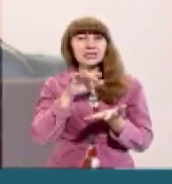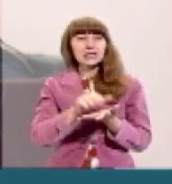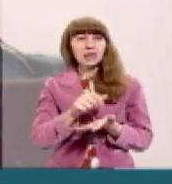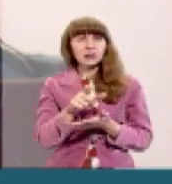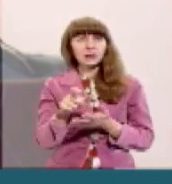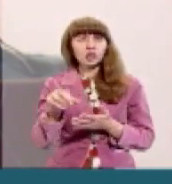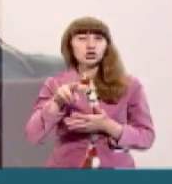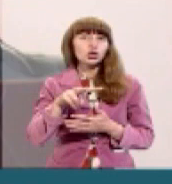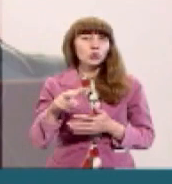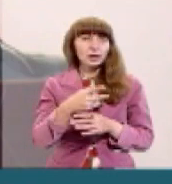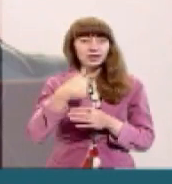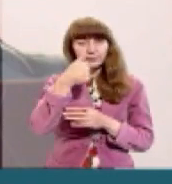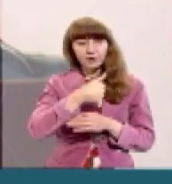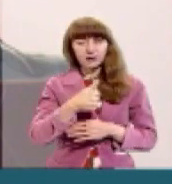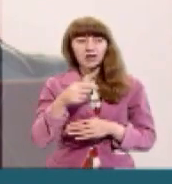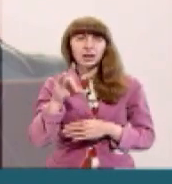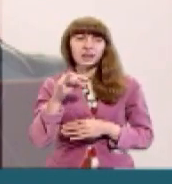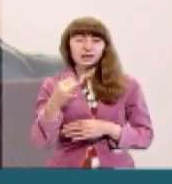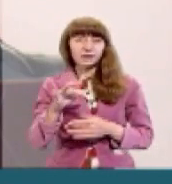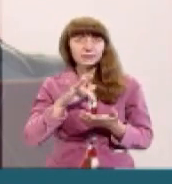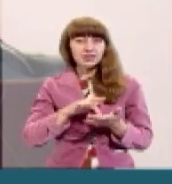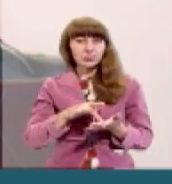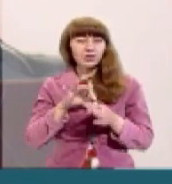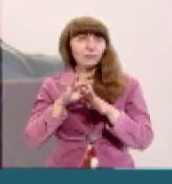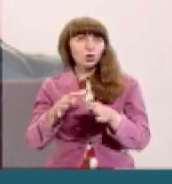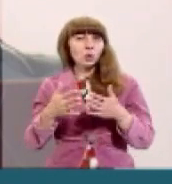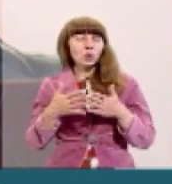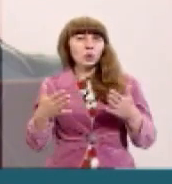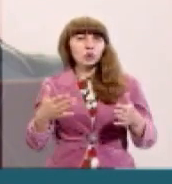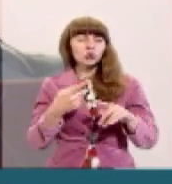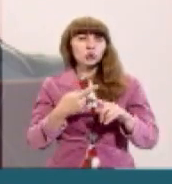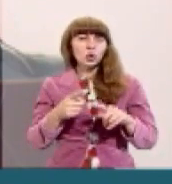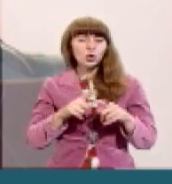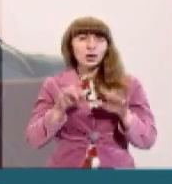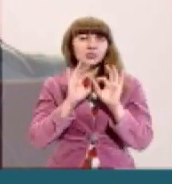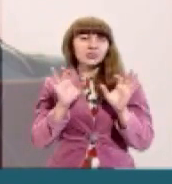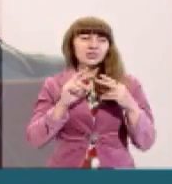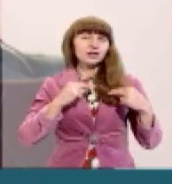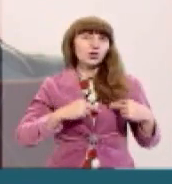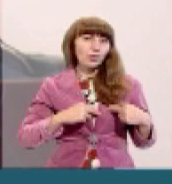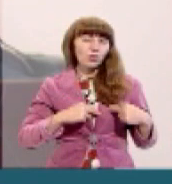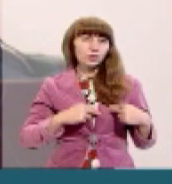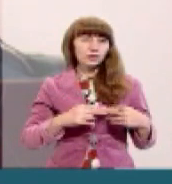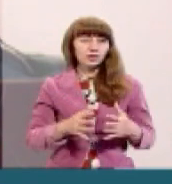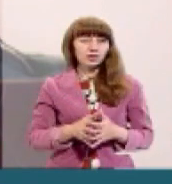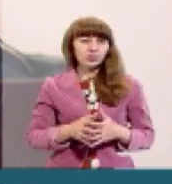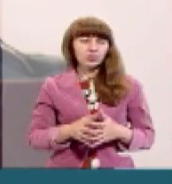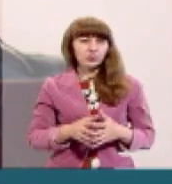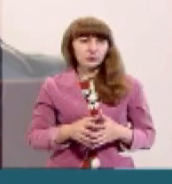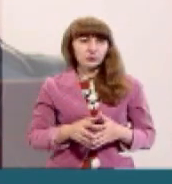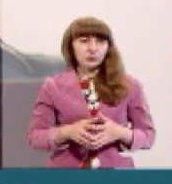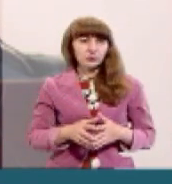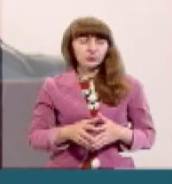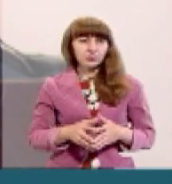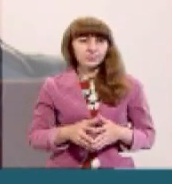населения текущего года карьерным центром проводится очень большой объем информационно-разъяснительной работы на сегодняшний